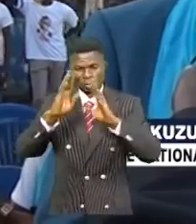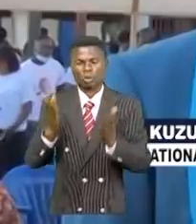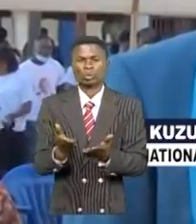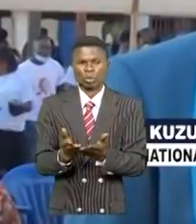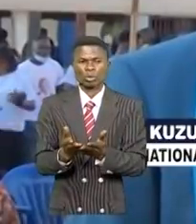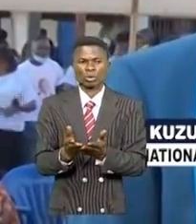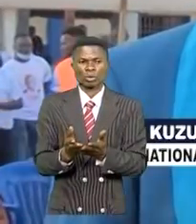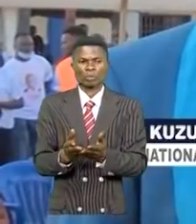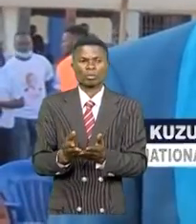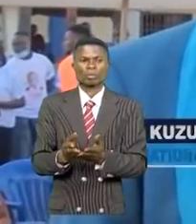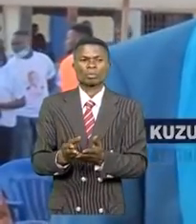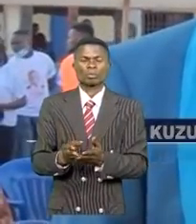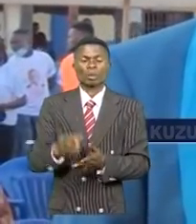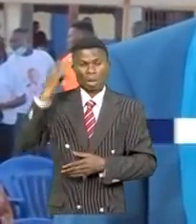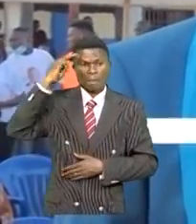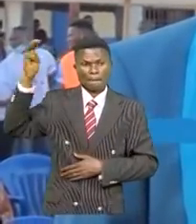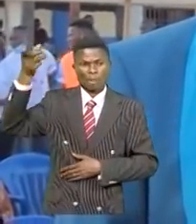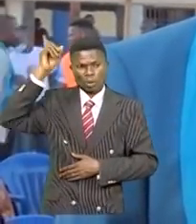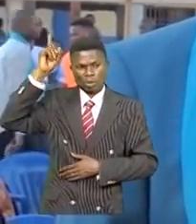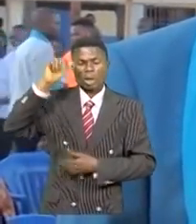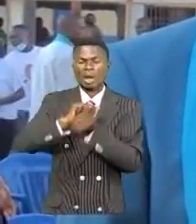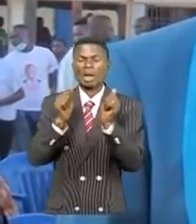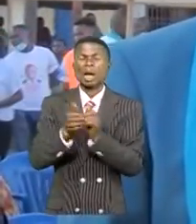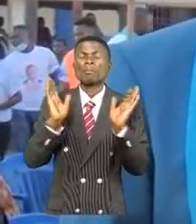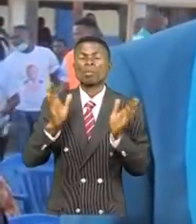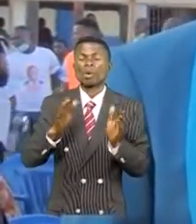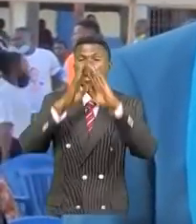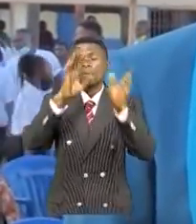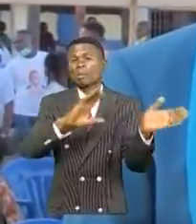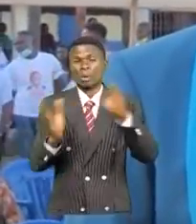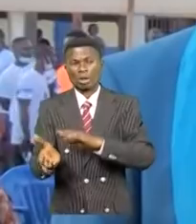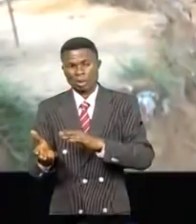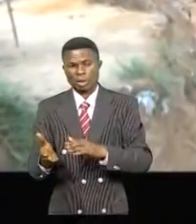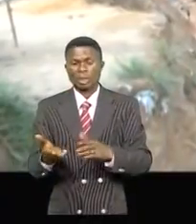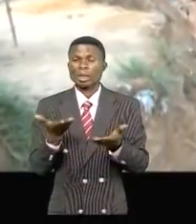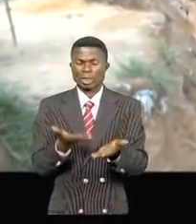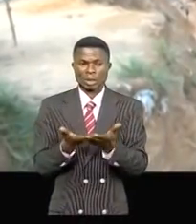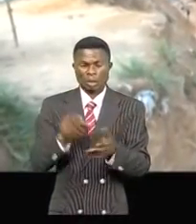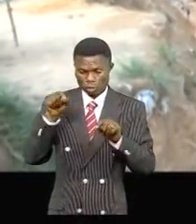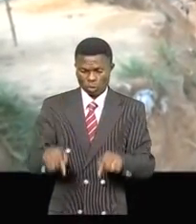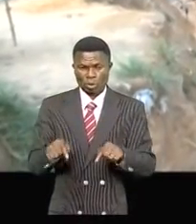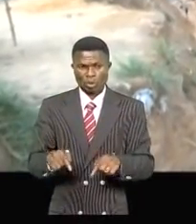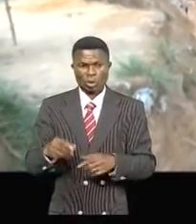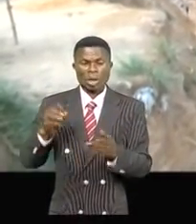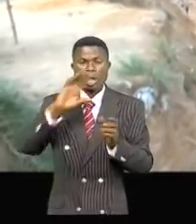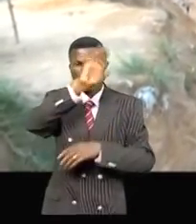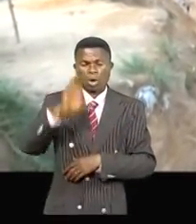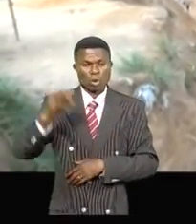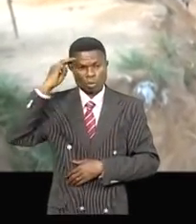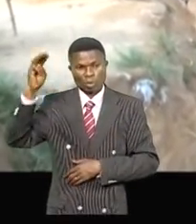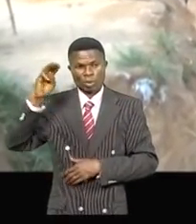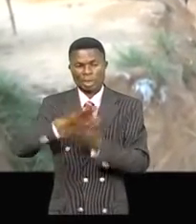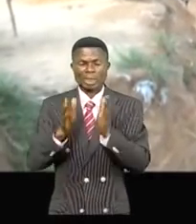avons. Mongafula traverse une situation de sinistre, une situation catastrophique. Aujourd'hui, Mongafula signifie